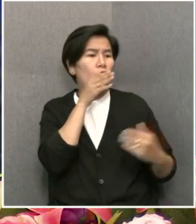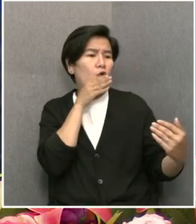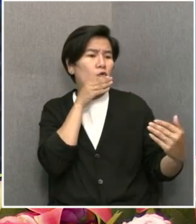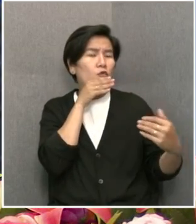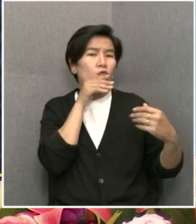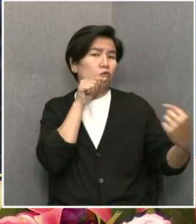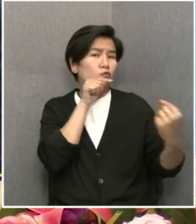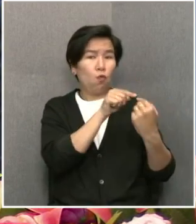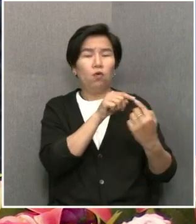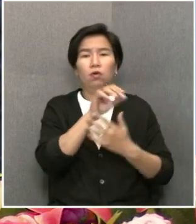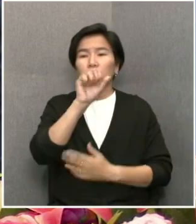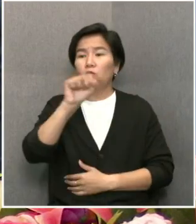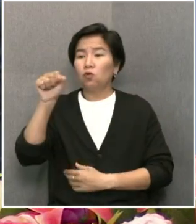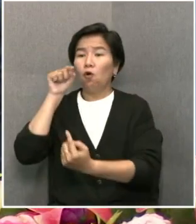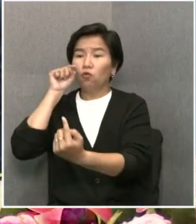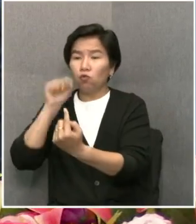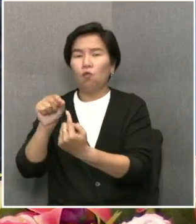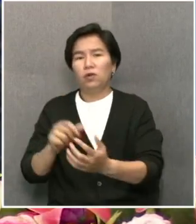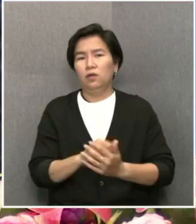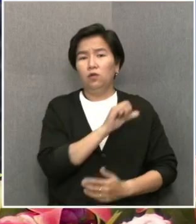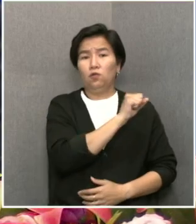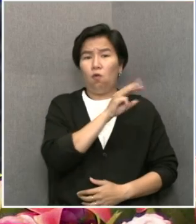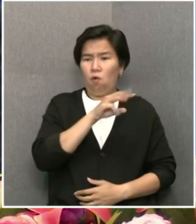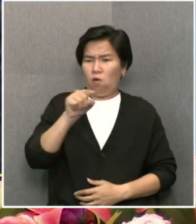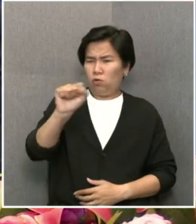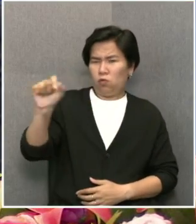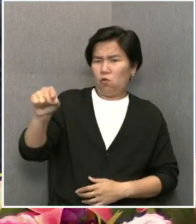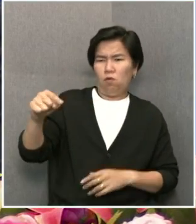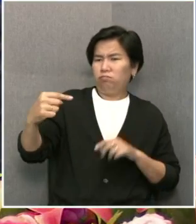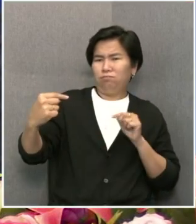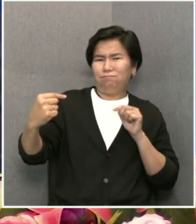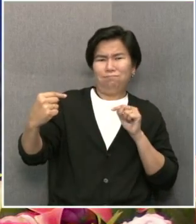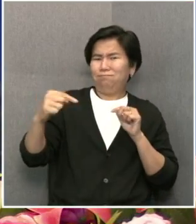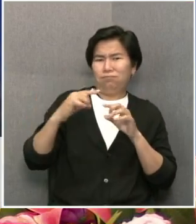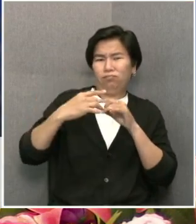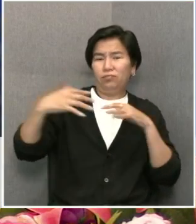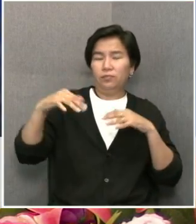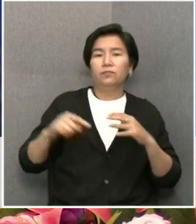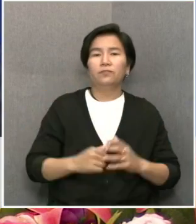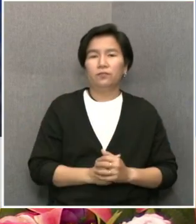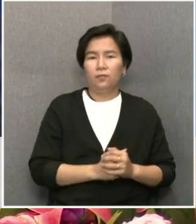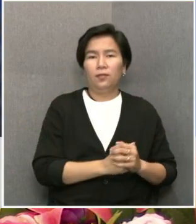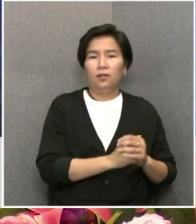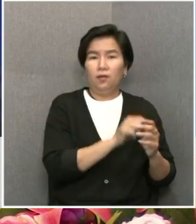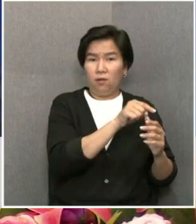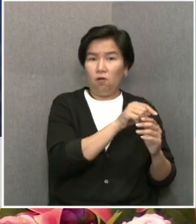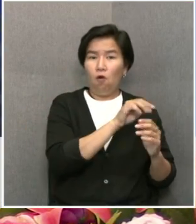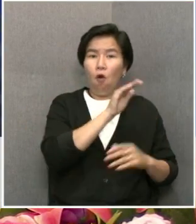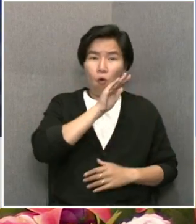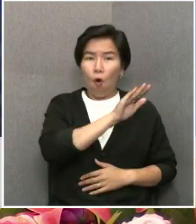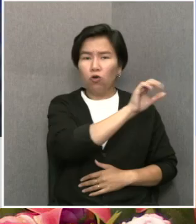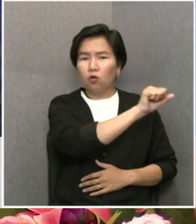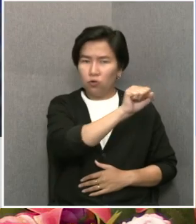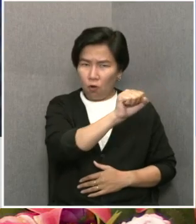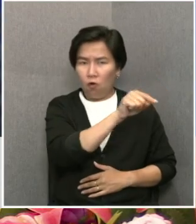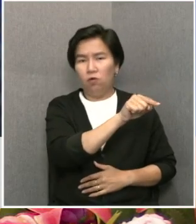สว 25คนร้องสสขาดคุณสมบัติพร้อมมาตรา 82มีคำว่าแห่งสภานั้นค่ะดัง